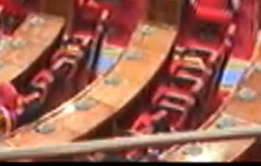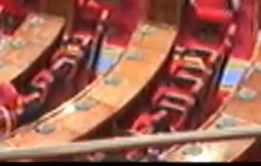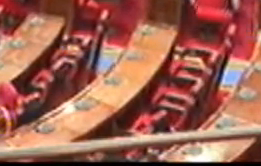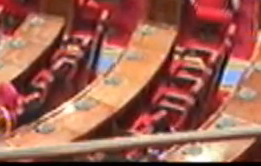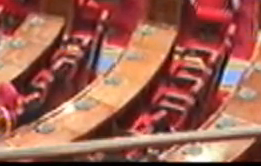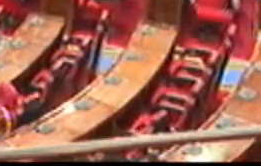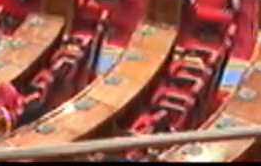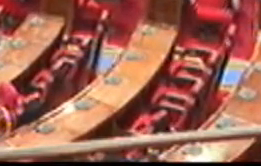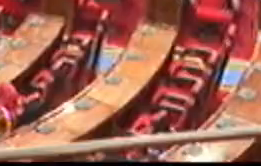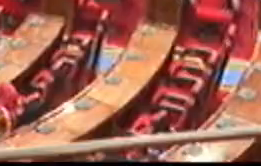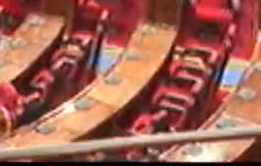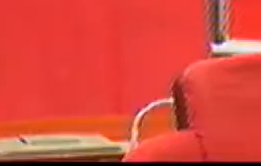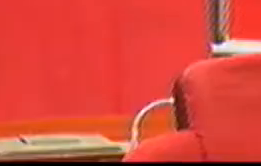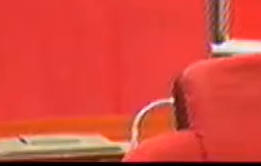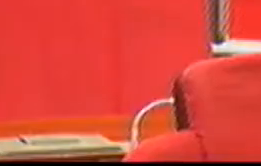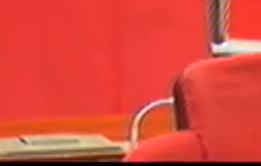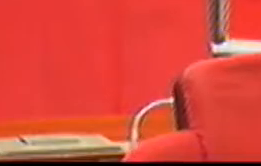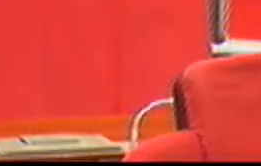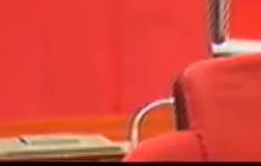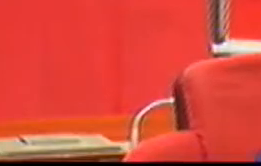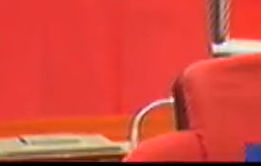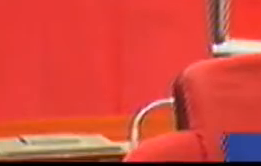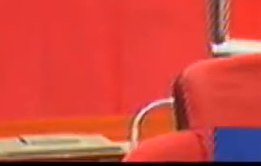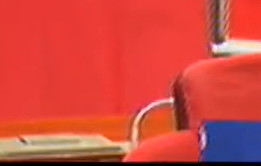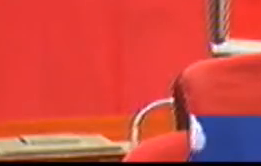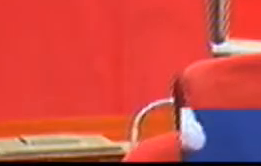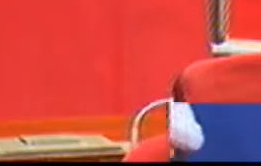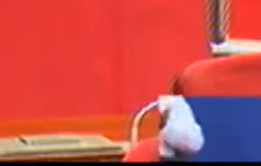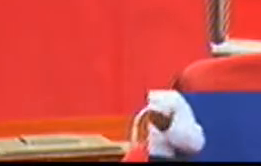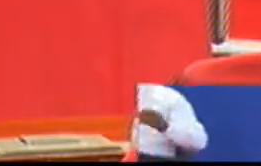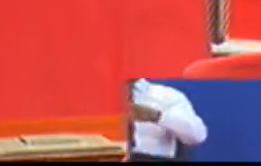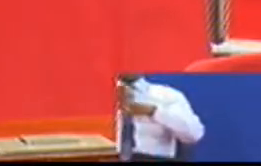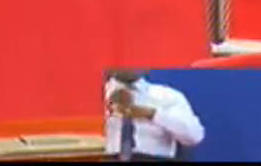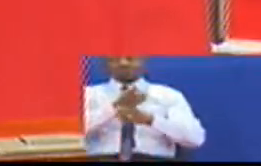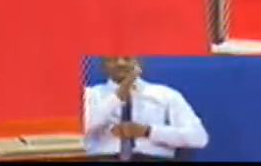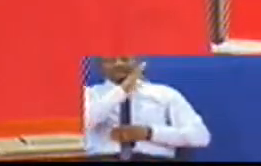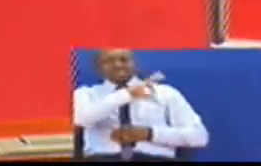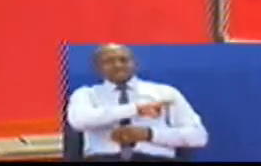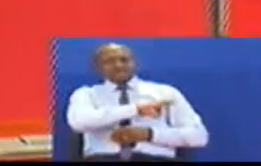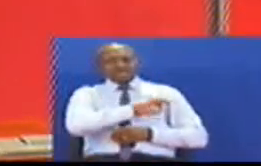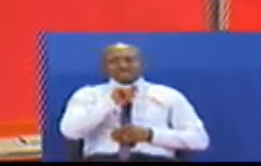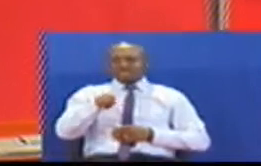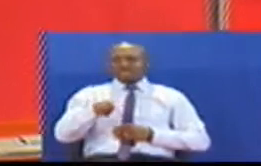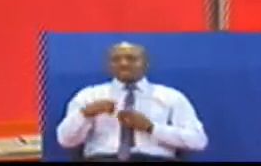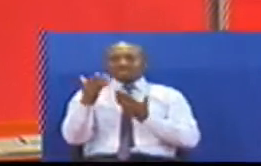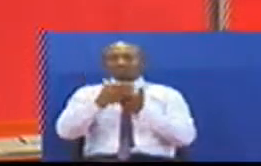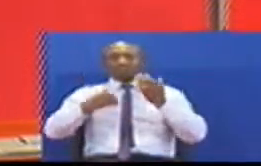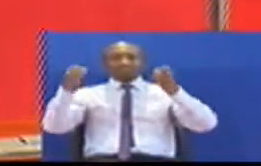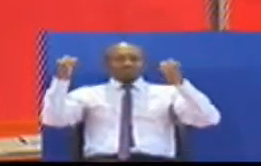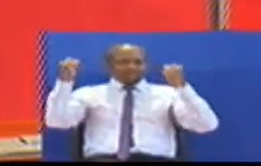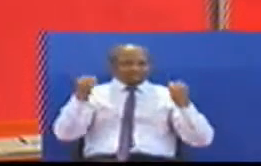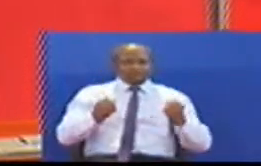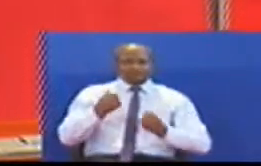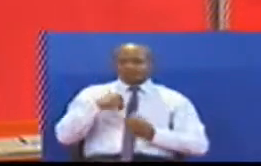Mheshimiwa Spika, ambalo linahusiana na ajira, ambayo hili ni kwa nchi nzima. Mimi